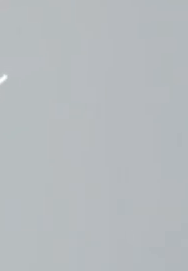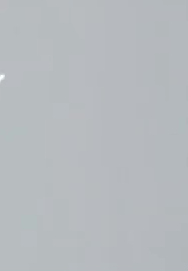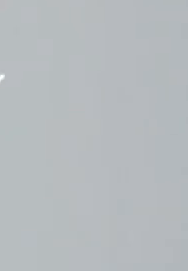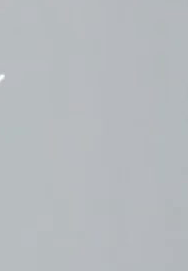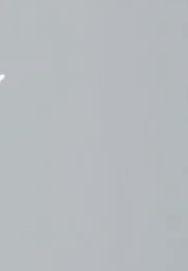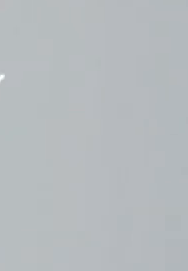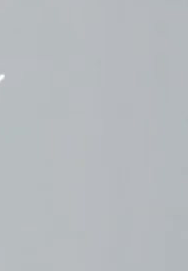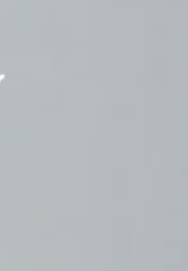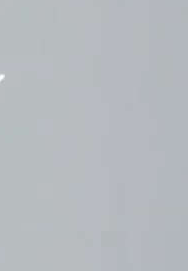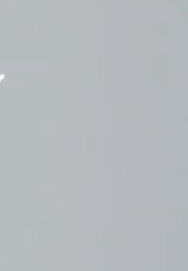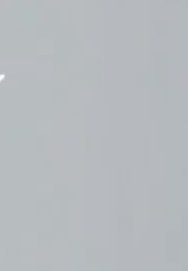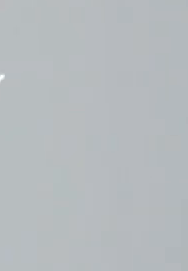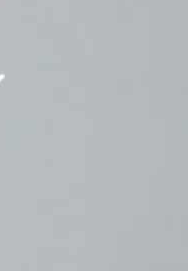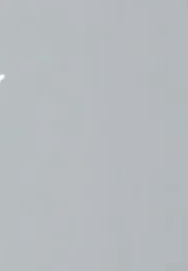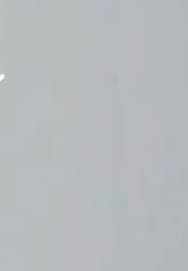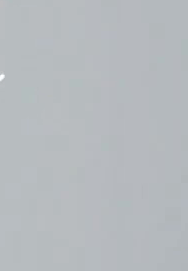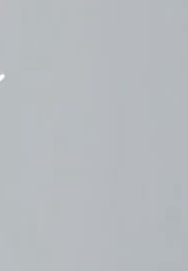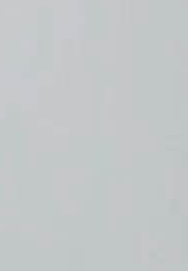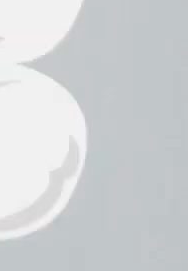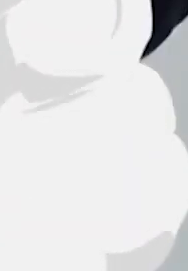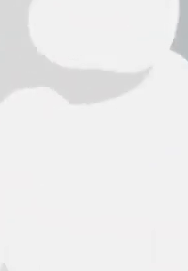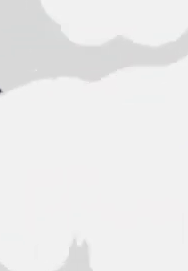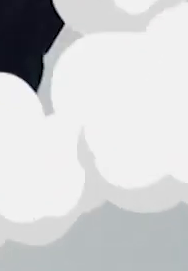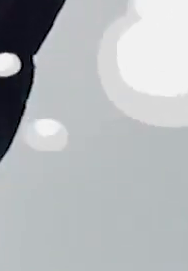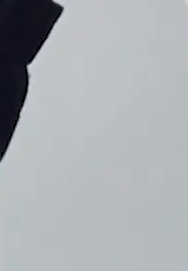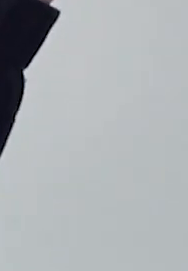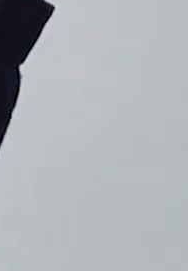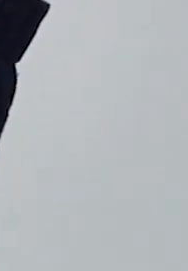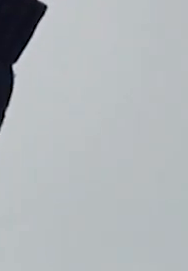이번엔 꼭 투표하고 싶은데 어디로 가야 되지?